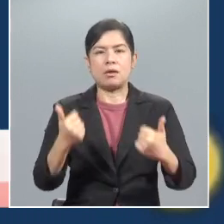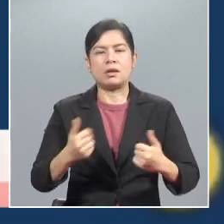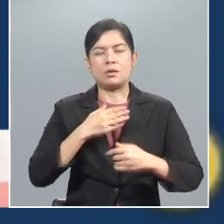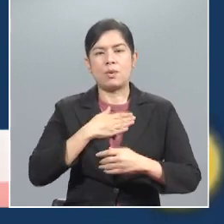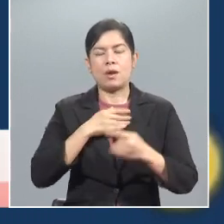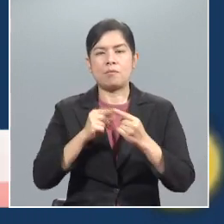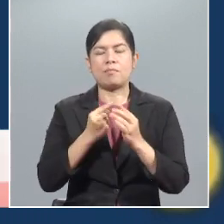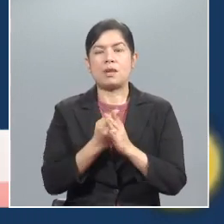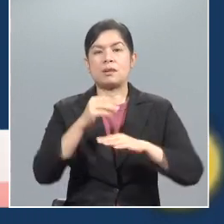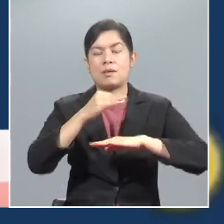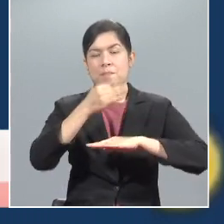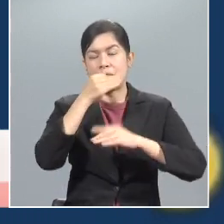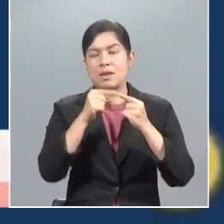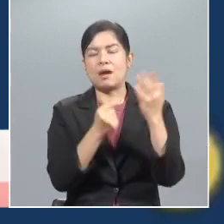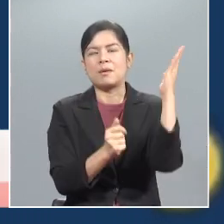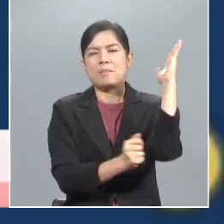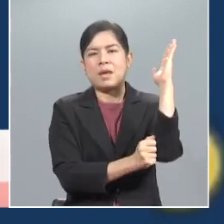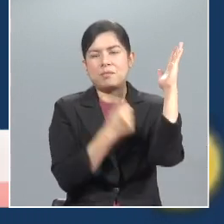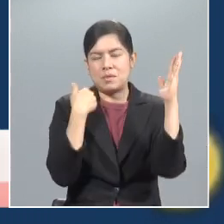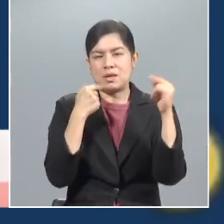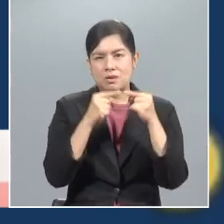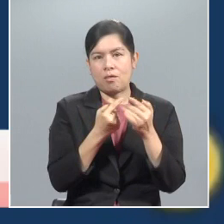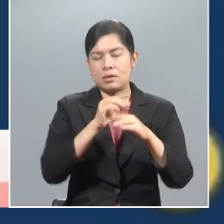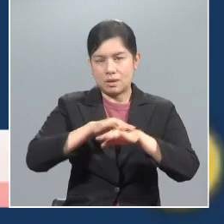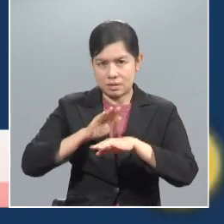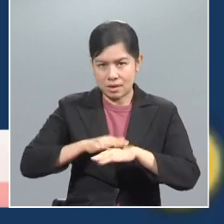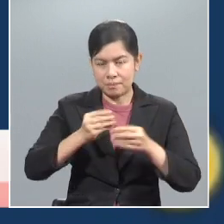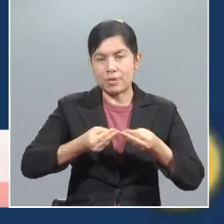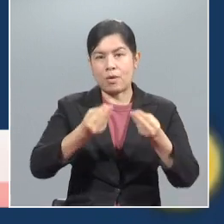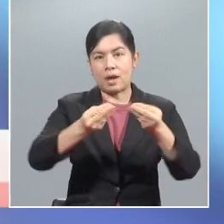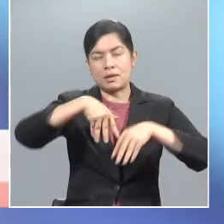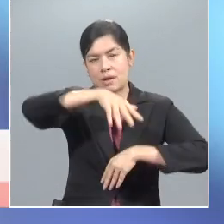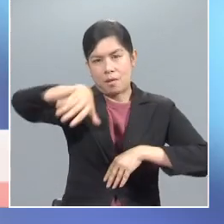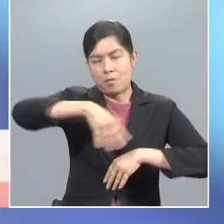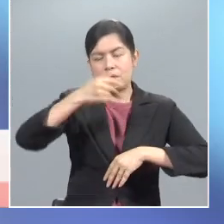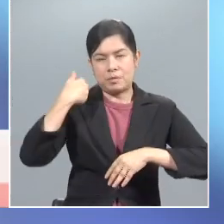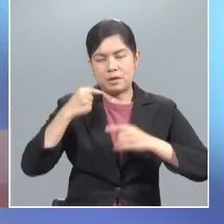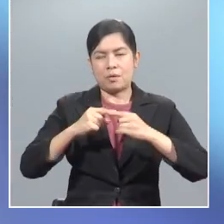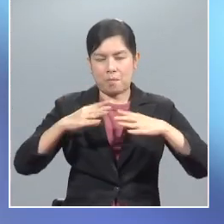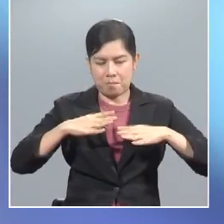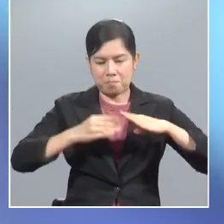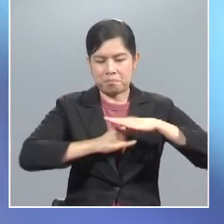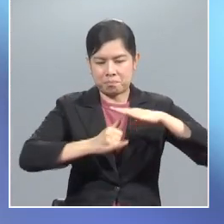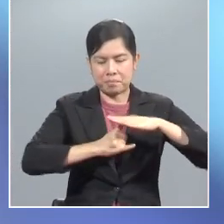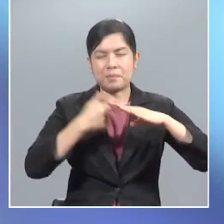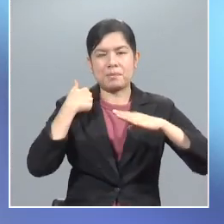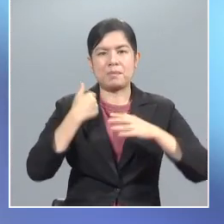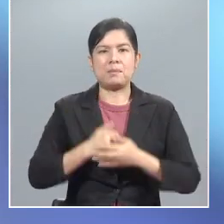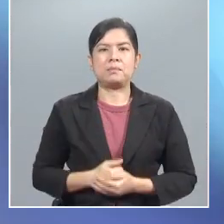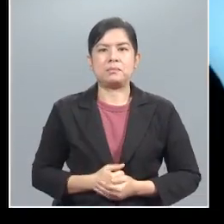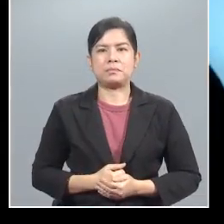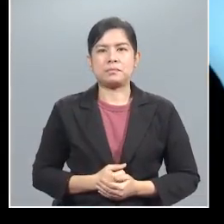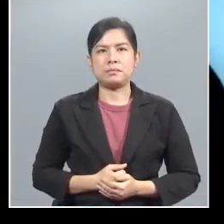กำนันก็ได้กวดขันและให้มีการกักตัวค่ะหลองฟการชแจงของกำนนตำบปากน้ตาลค่ะ